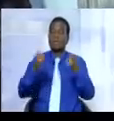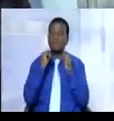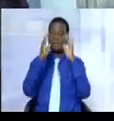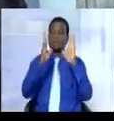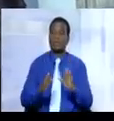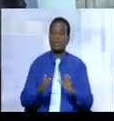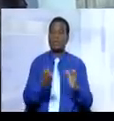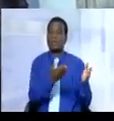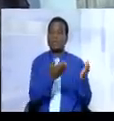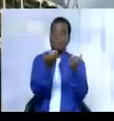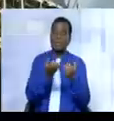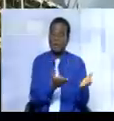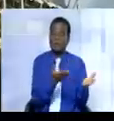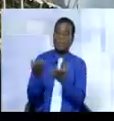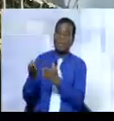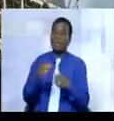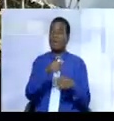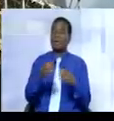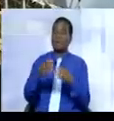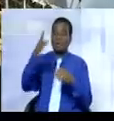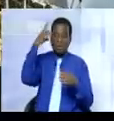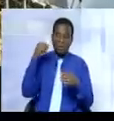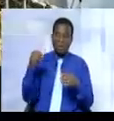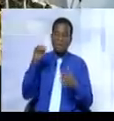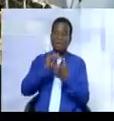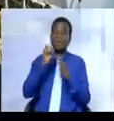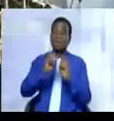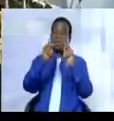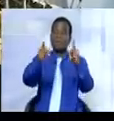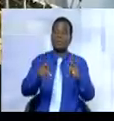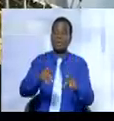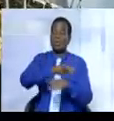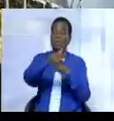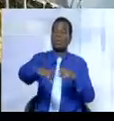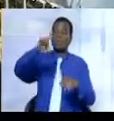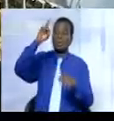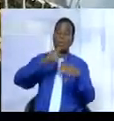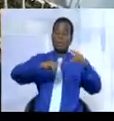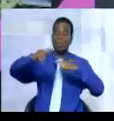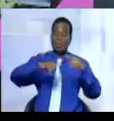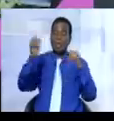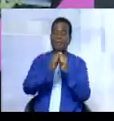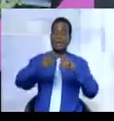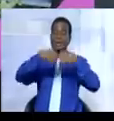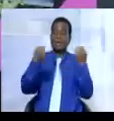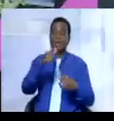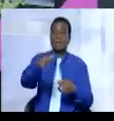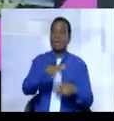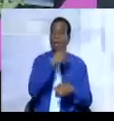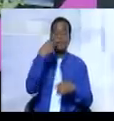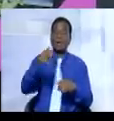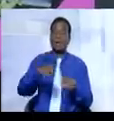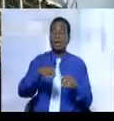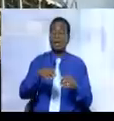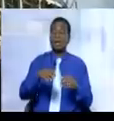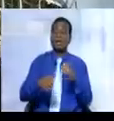ivoiriennes veulent apporter leur expertise. Nous sommes dit que ce serait une occasion toute trouvée d'échanger avec ces entreprises-là et de voir dans quelle mesure, puisque